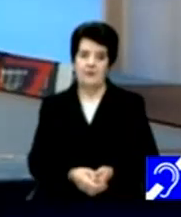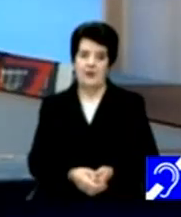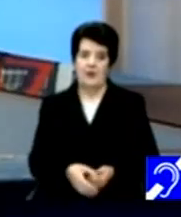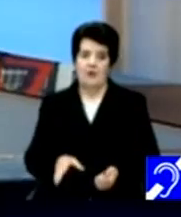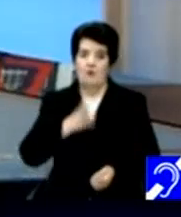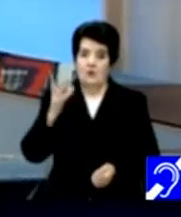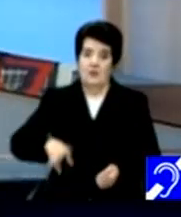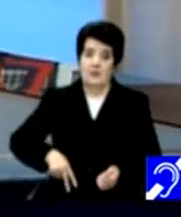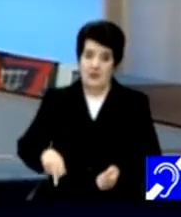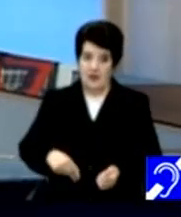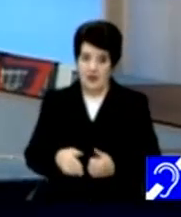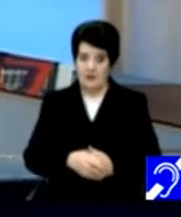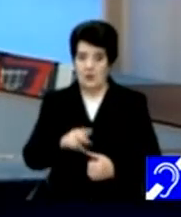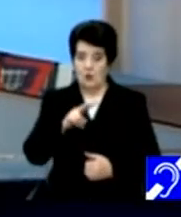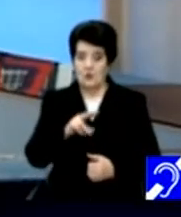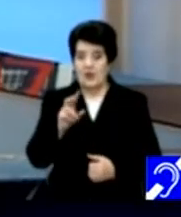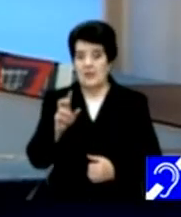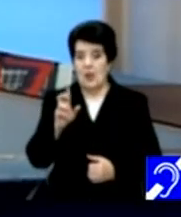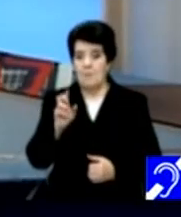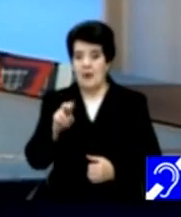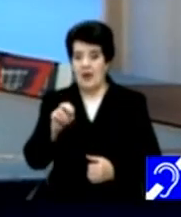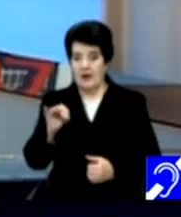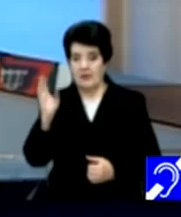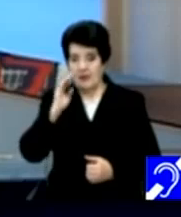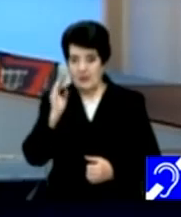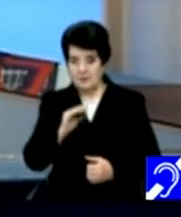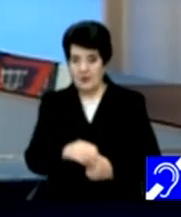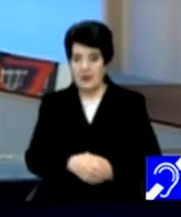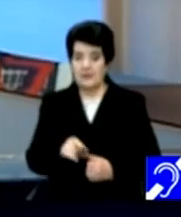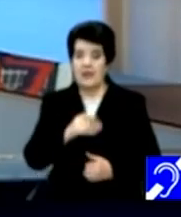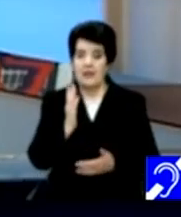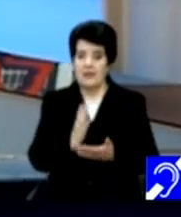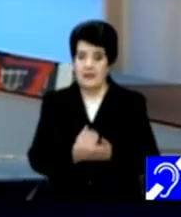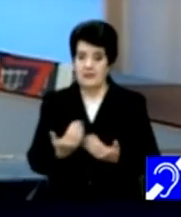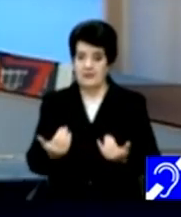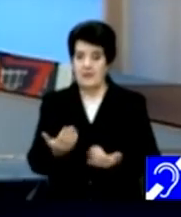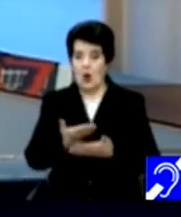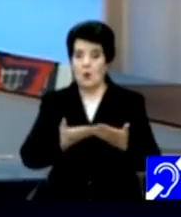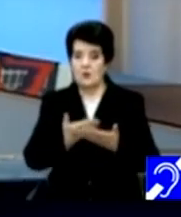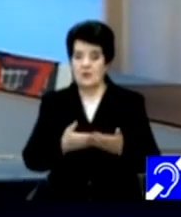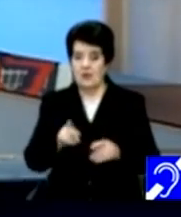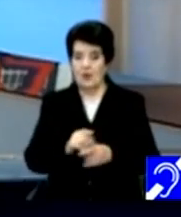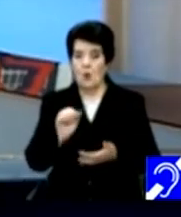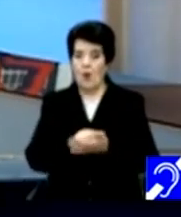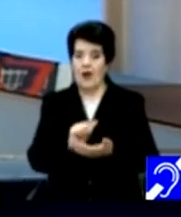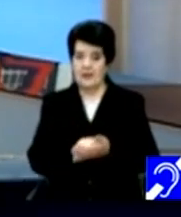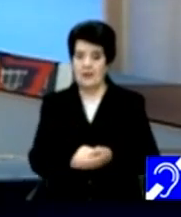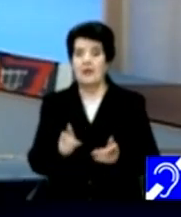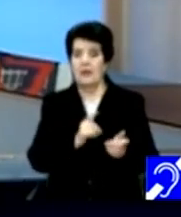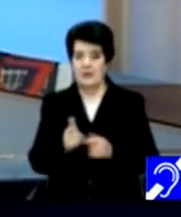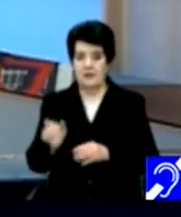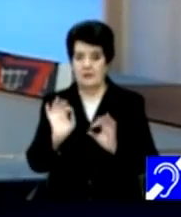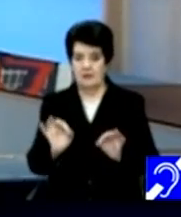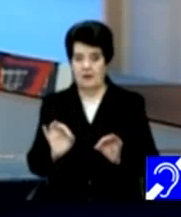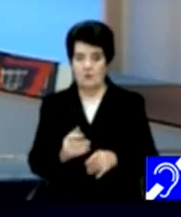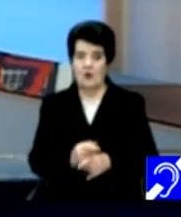Fostul director al liceului Lucian Blaga de la Tiraspol, profesorul Ion Iovciv, este consilier cu acte în regulă al europarlamentarului